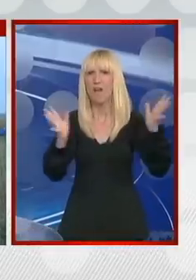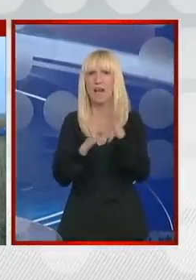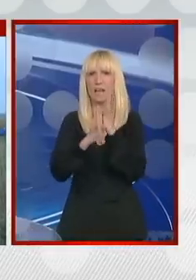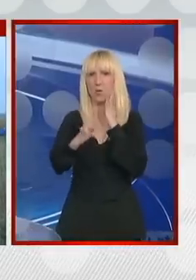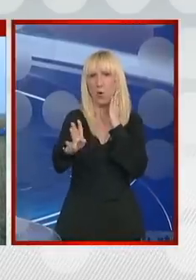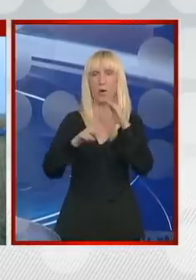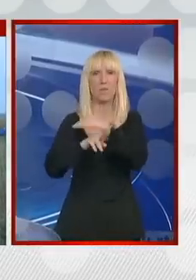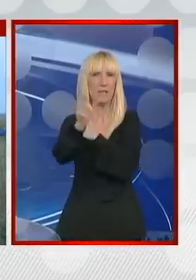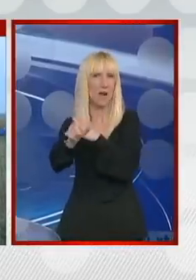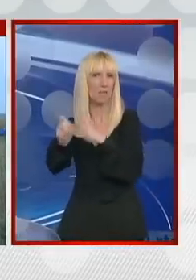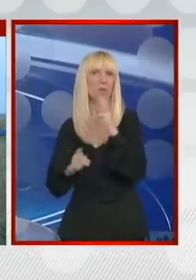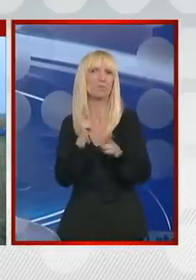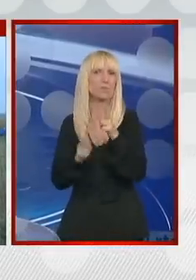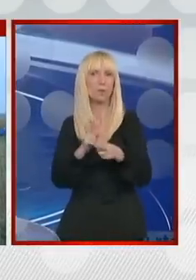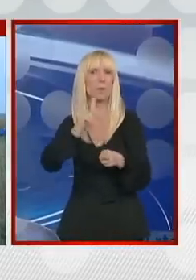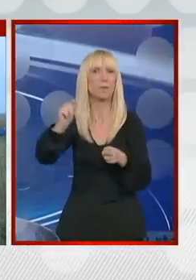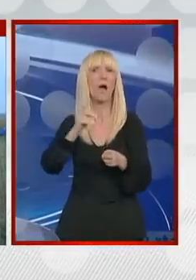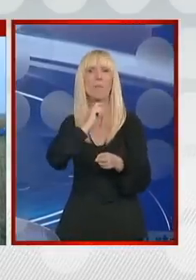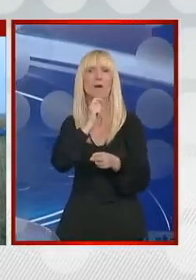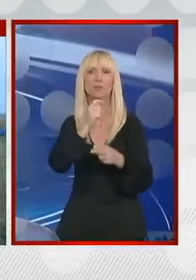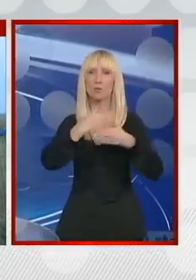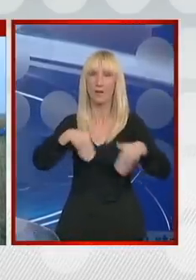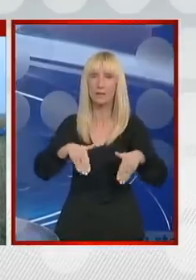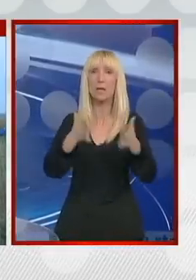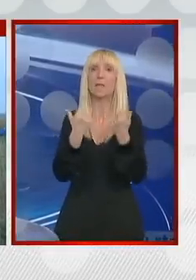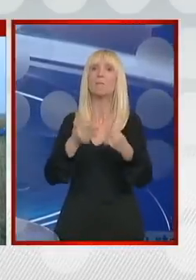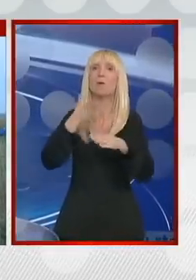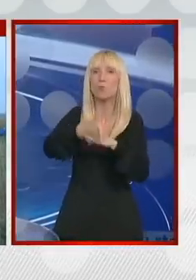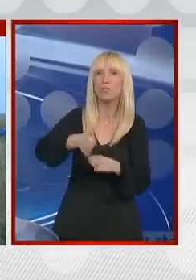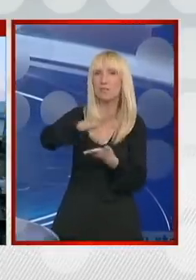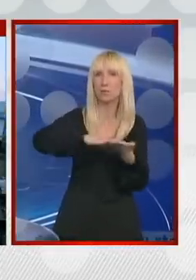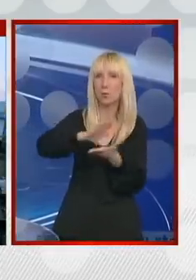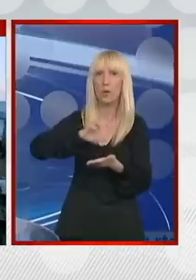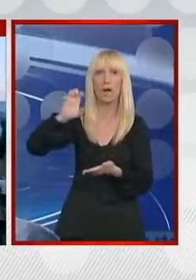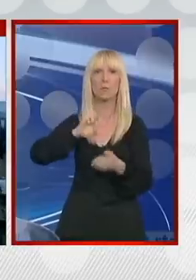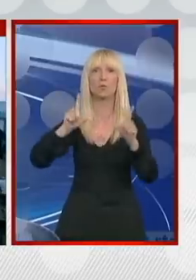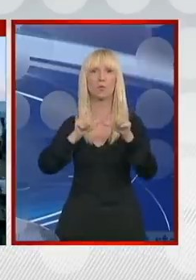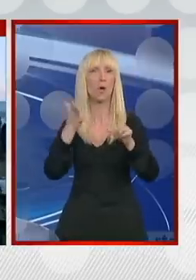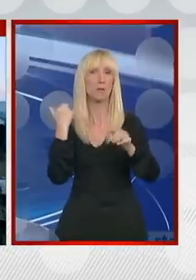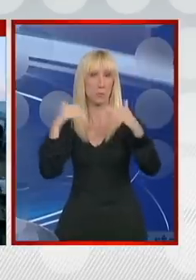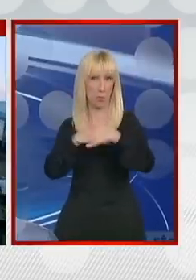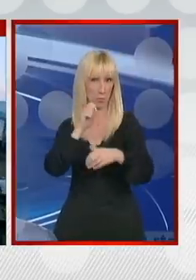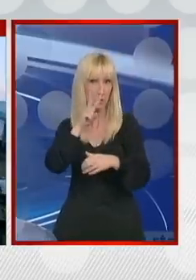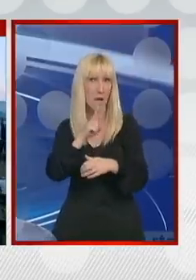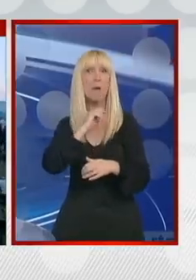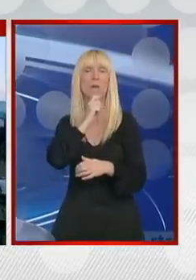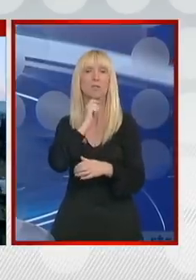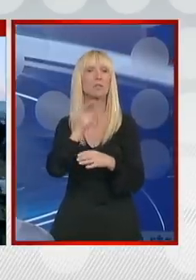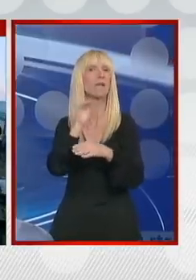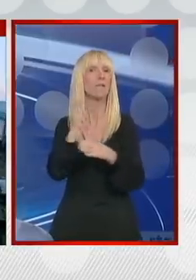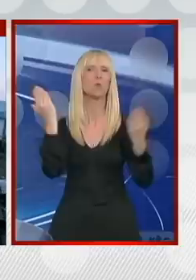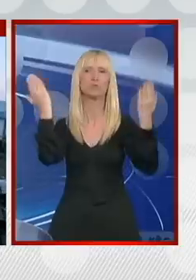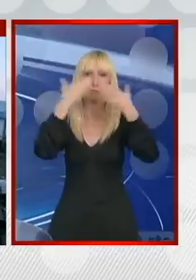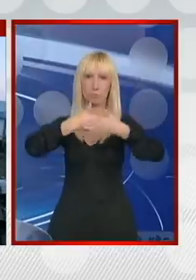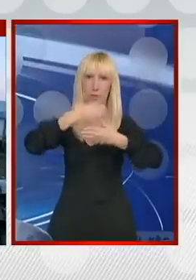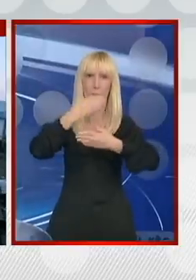Nepregledne kolone migranata žure ka mađarskoj granici kako bi ušle na teritoriju Evropske unije pre ponoći, za kada Mađarska najavljuje spuštanje